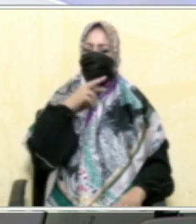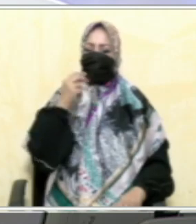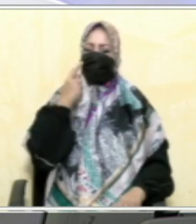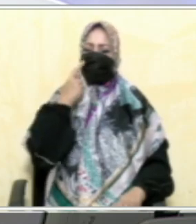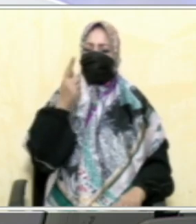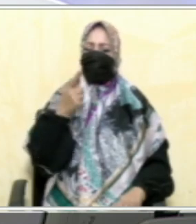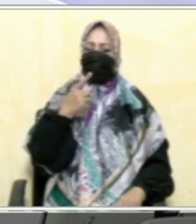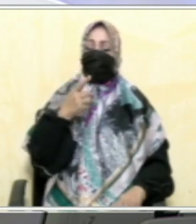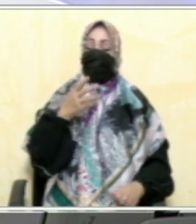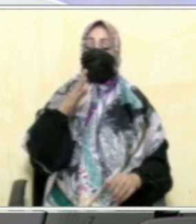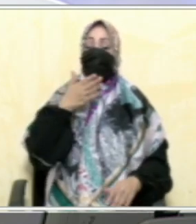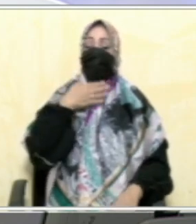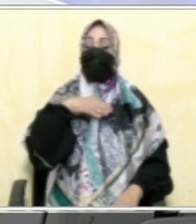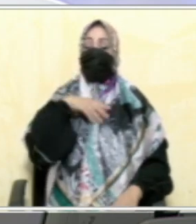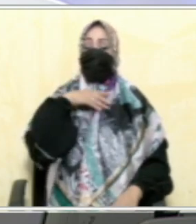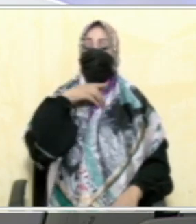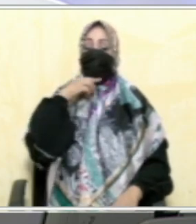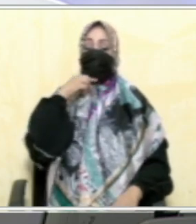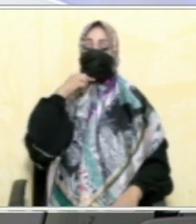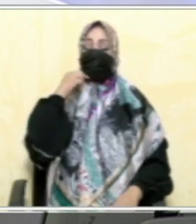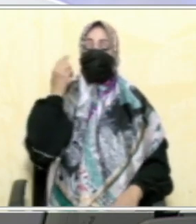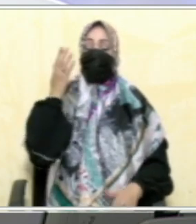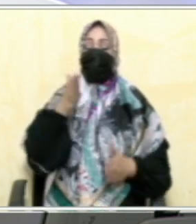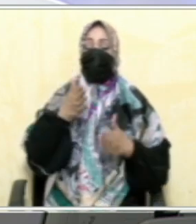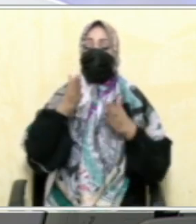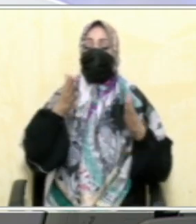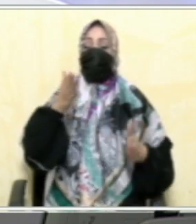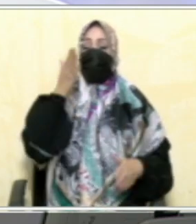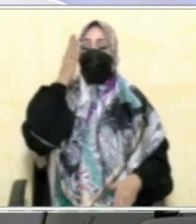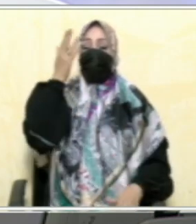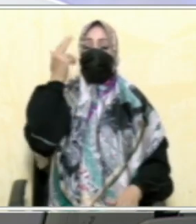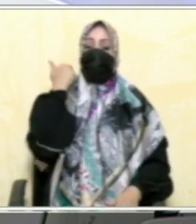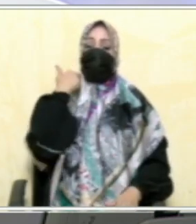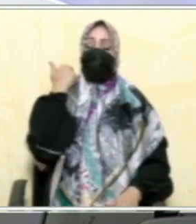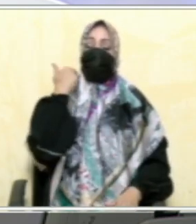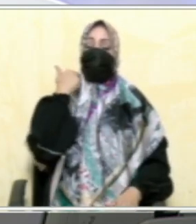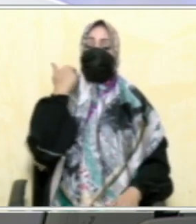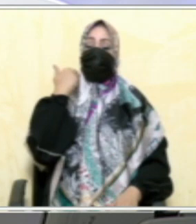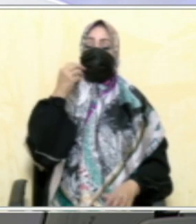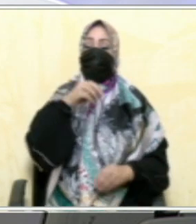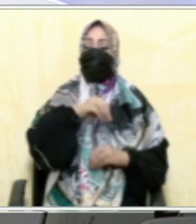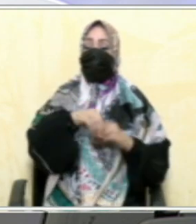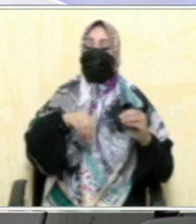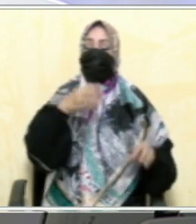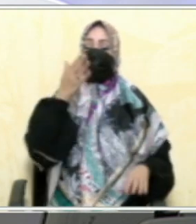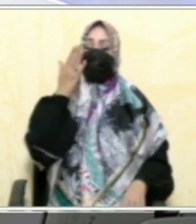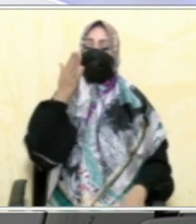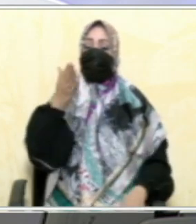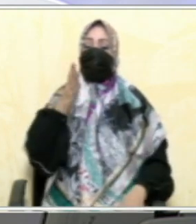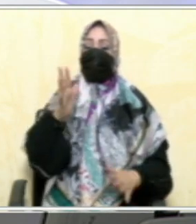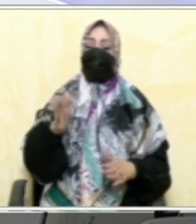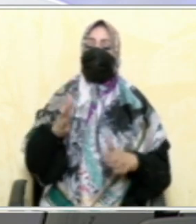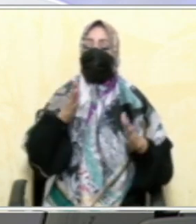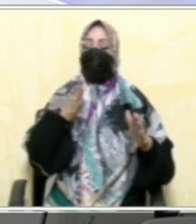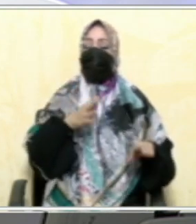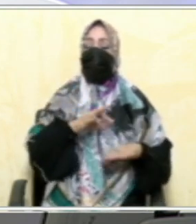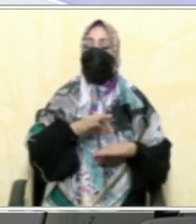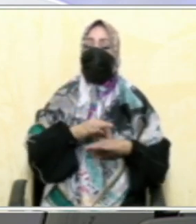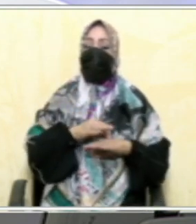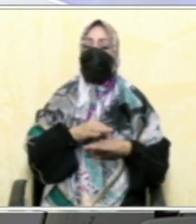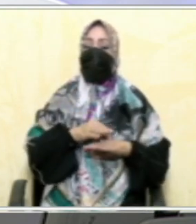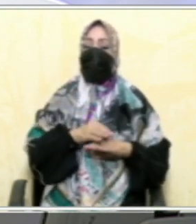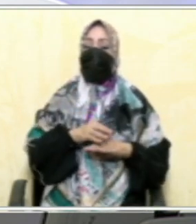صفات عباد الرحمن. أما اللواط فهذا يعني ملحق به، وهو أبشع منه